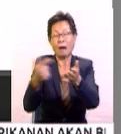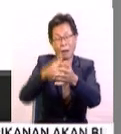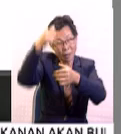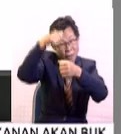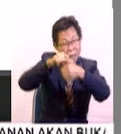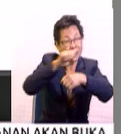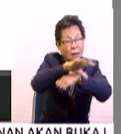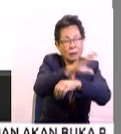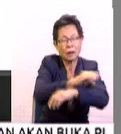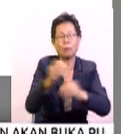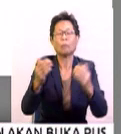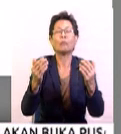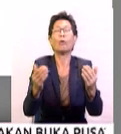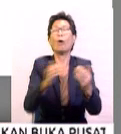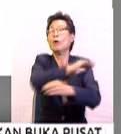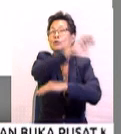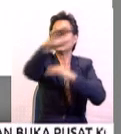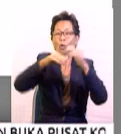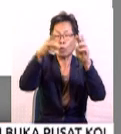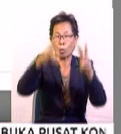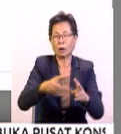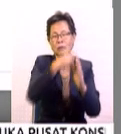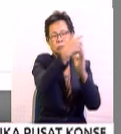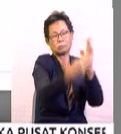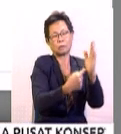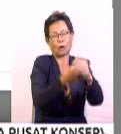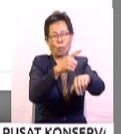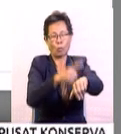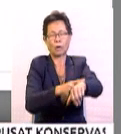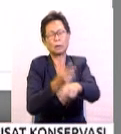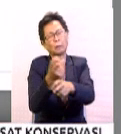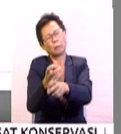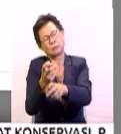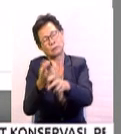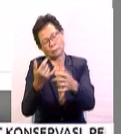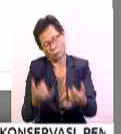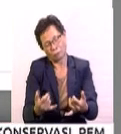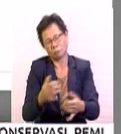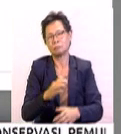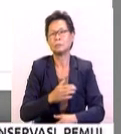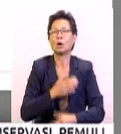ingatan dan doa dititipkan kepada seluruh warga Sri Lanka dalam waktu yang sukar ini.